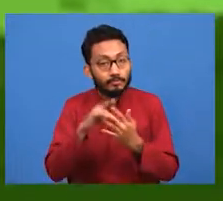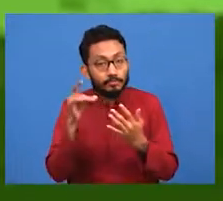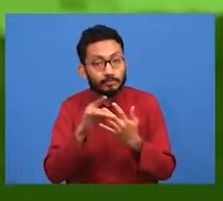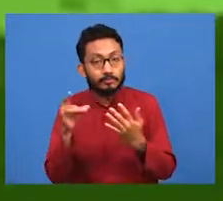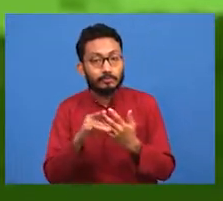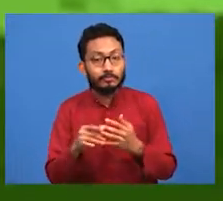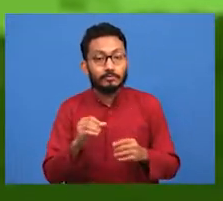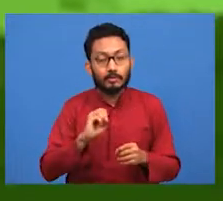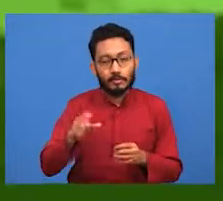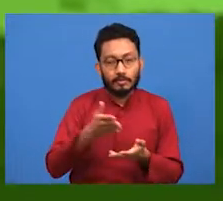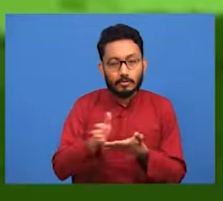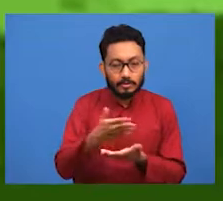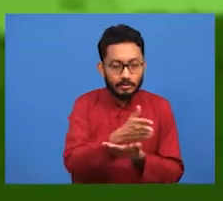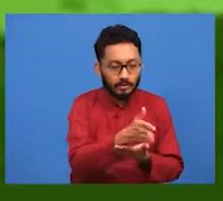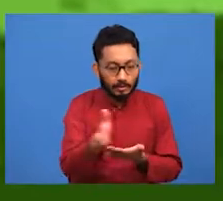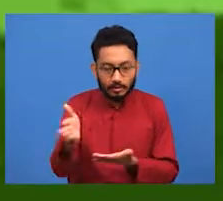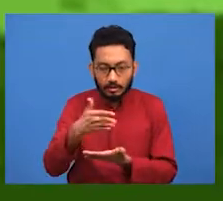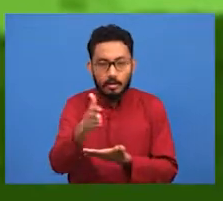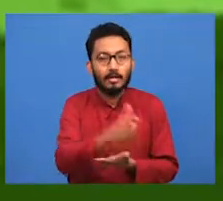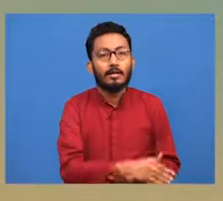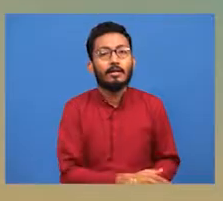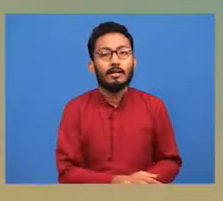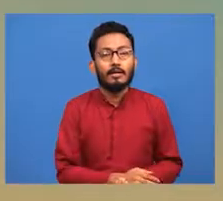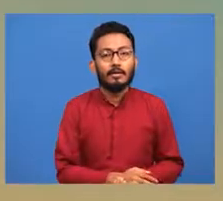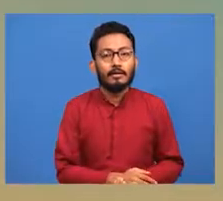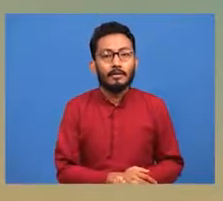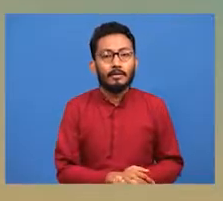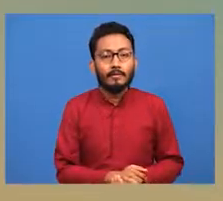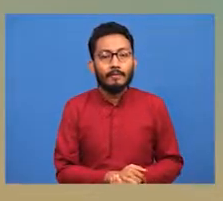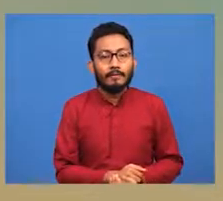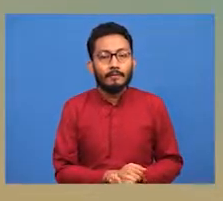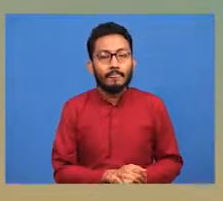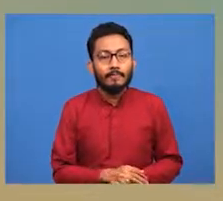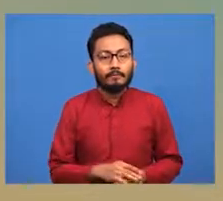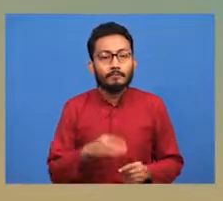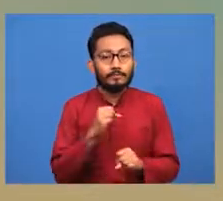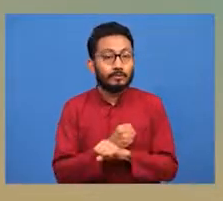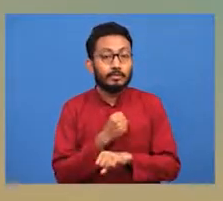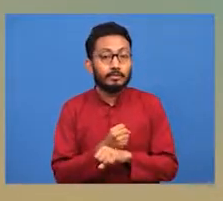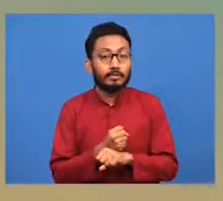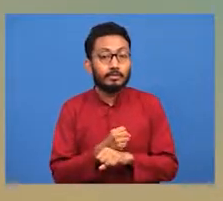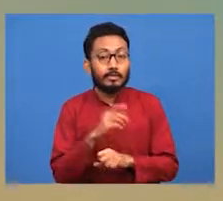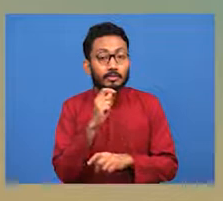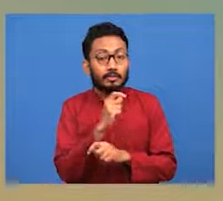Cikgu beri kamu masa selama 2 minit. Selamat mencuba.